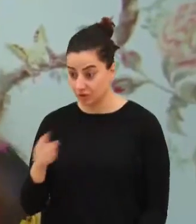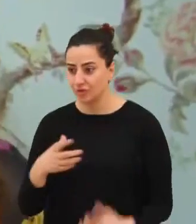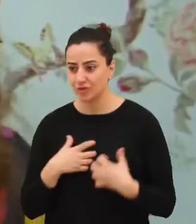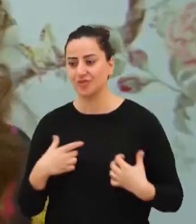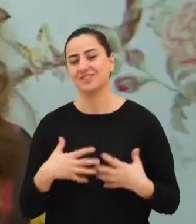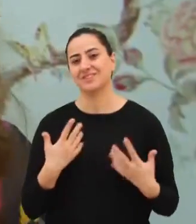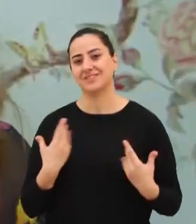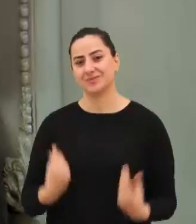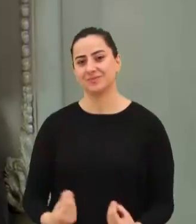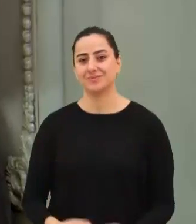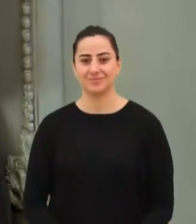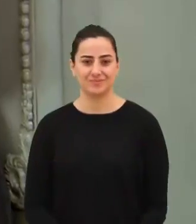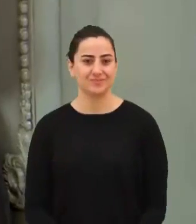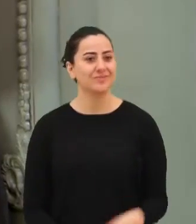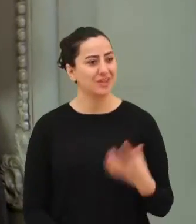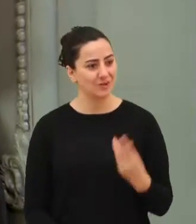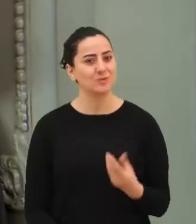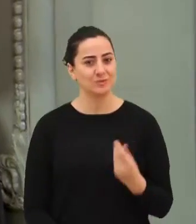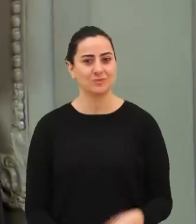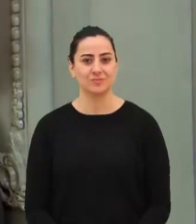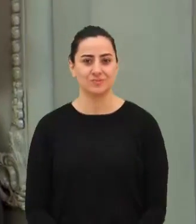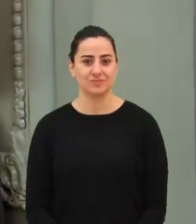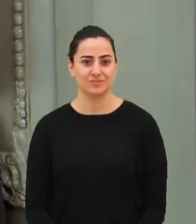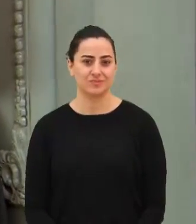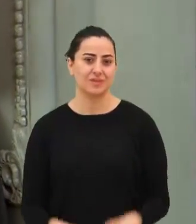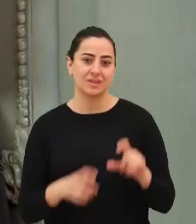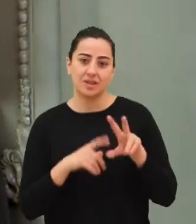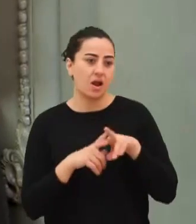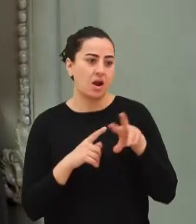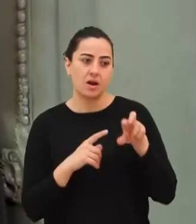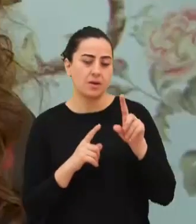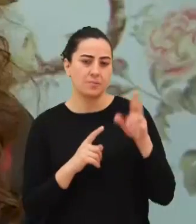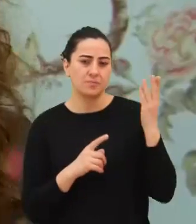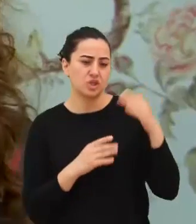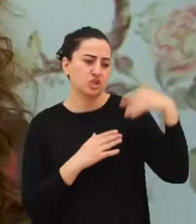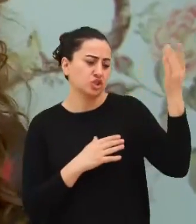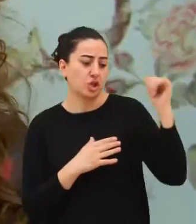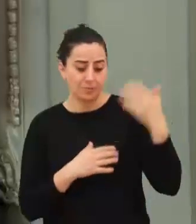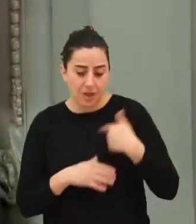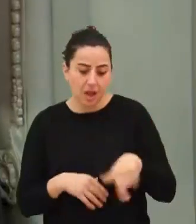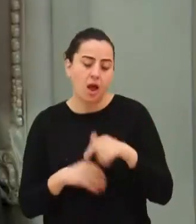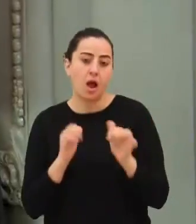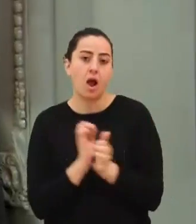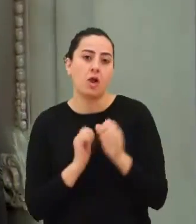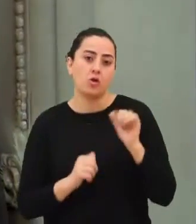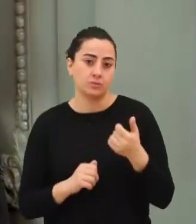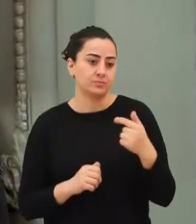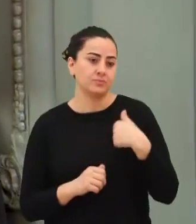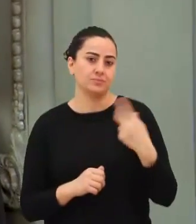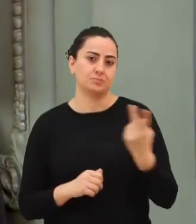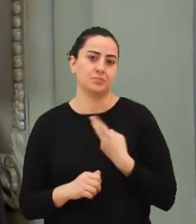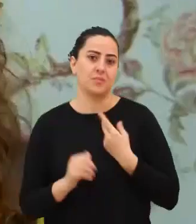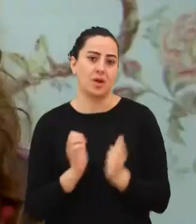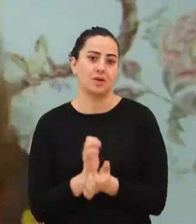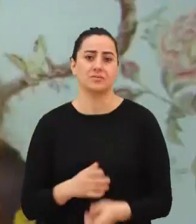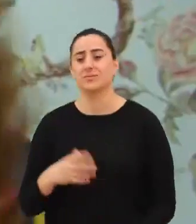güvenebileceğimi biliyordum Şükrü Efendi. Tabii ki güveneceksiniz efendim. Zarf dış kapının mandalı yani. Yabancı, siz benim ailem